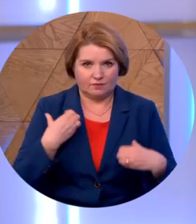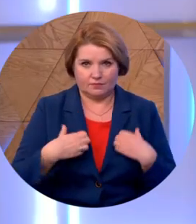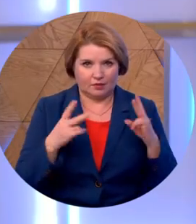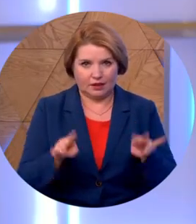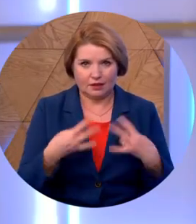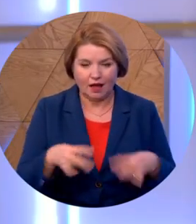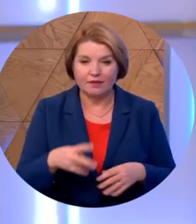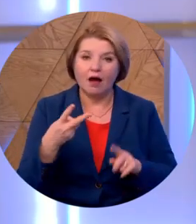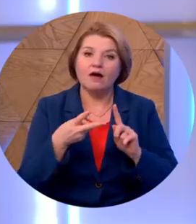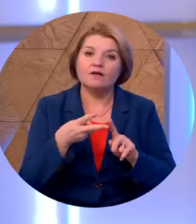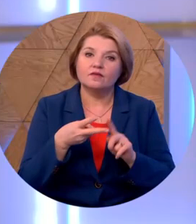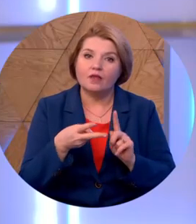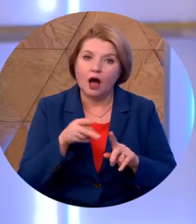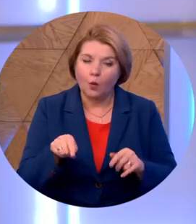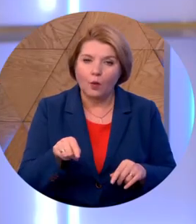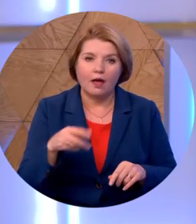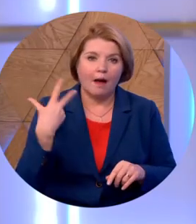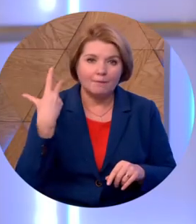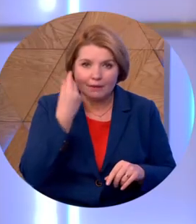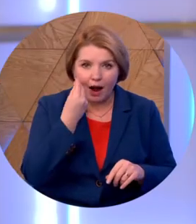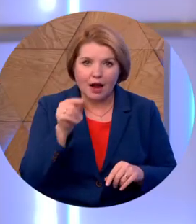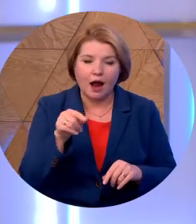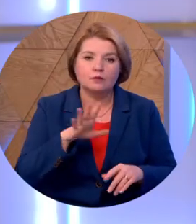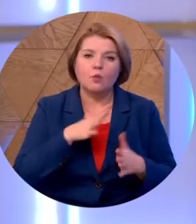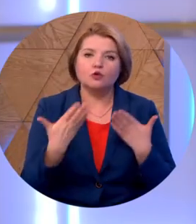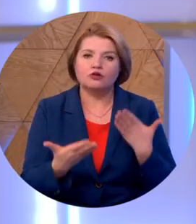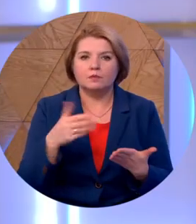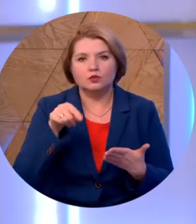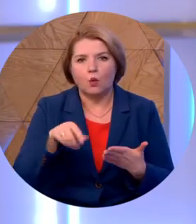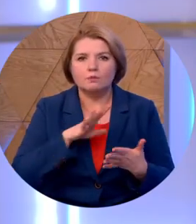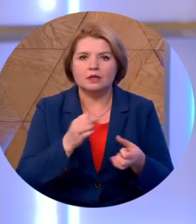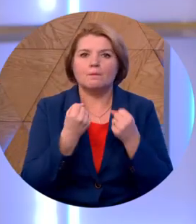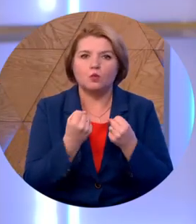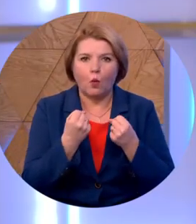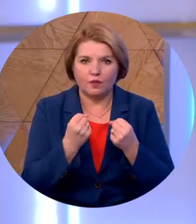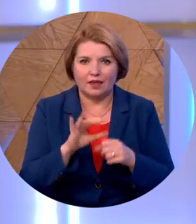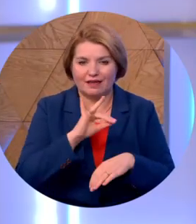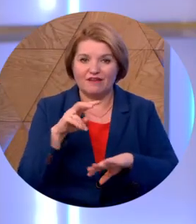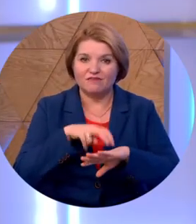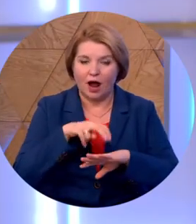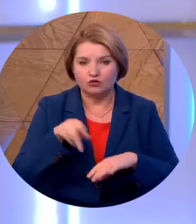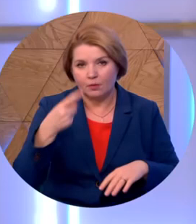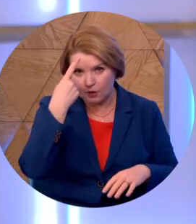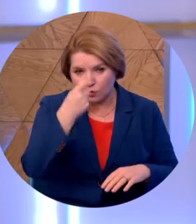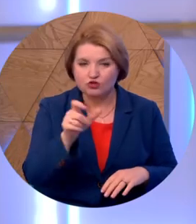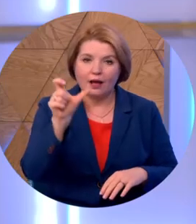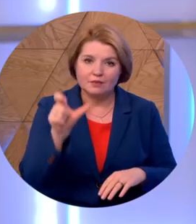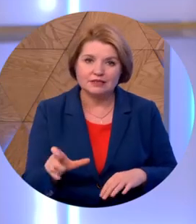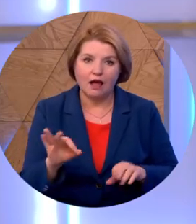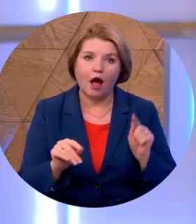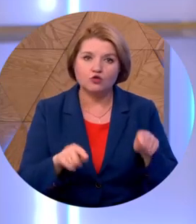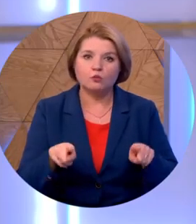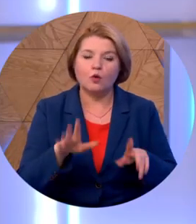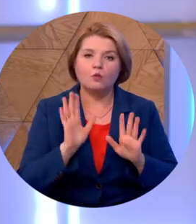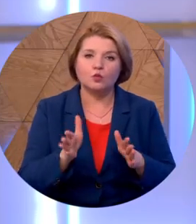момент второй момент что препарат может быть плотным и врач как правило предупреждает пациента о том что он вводит